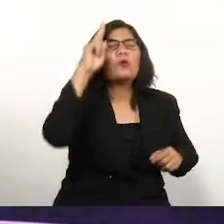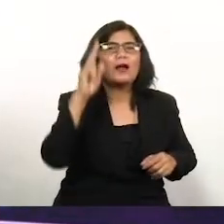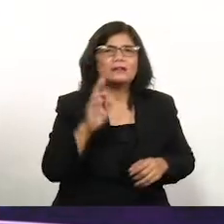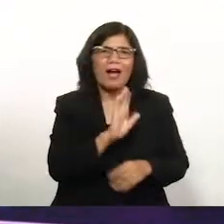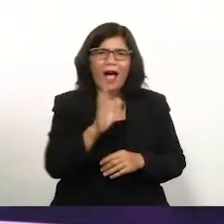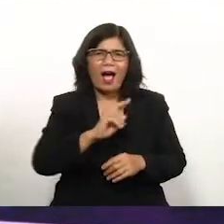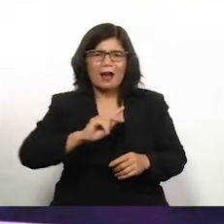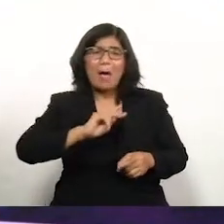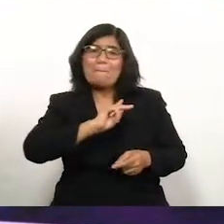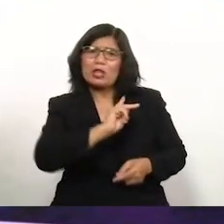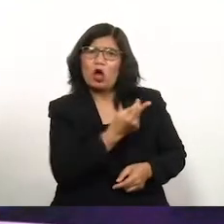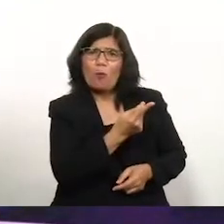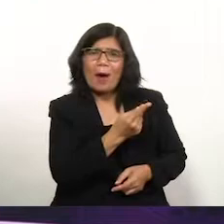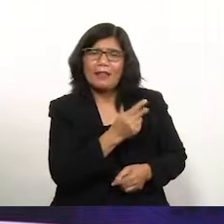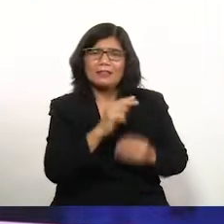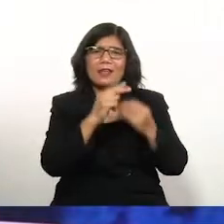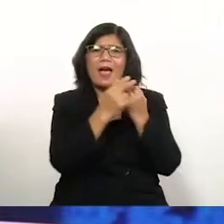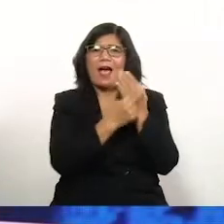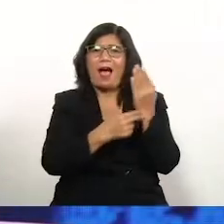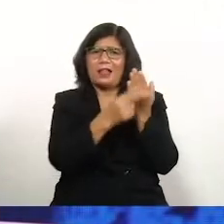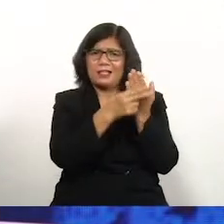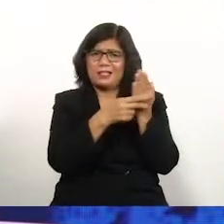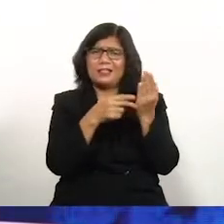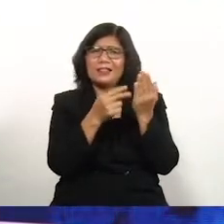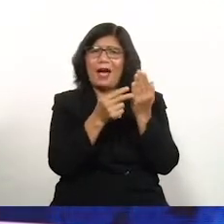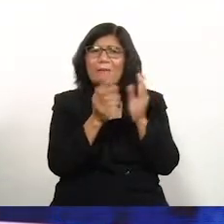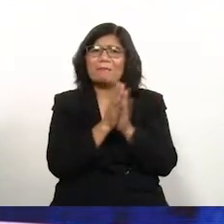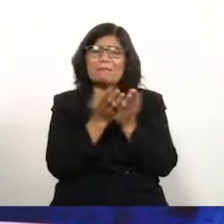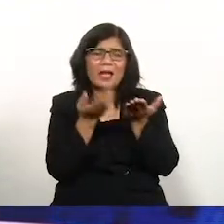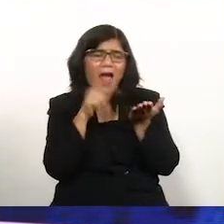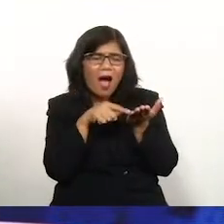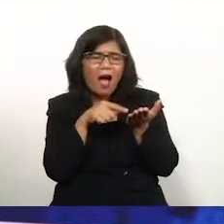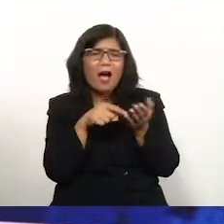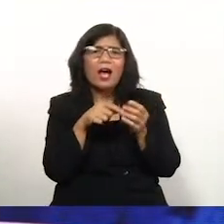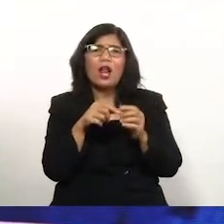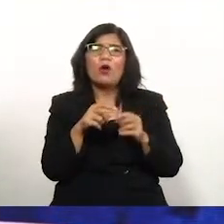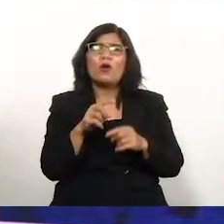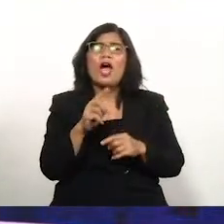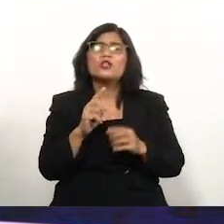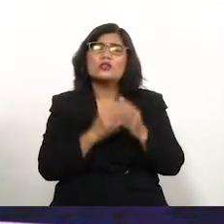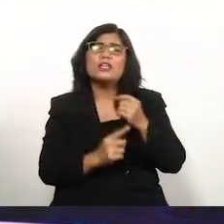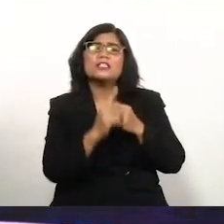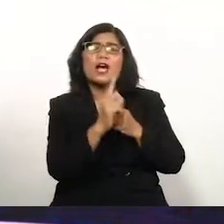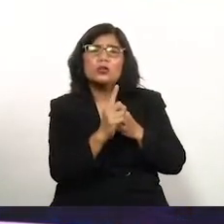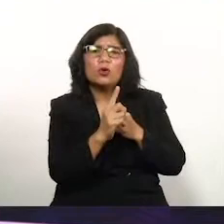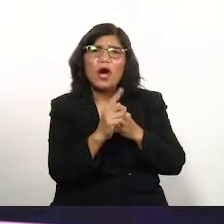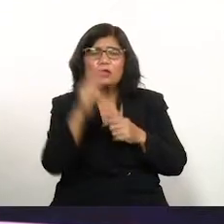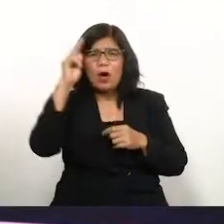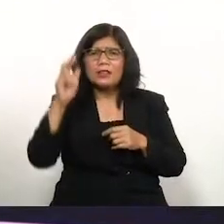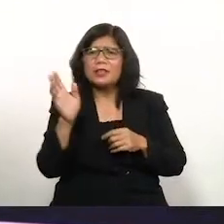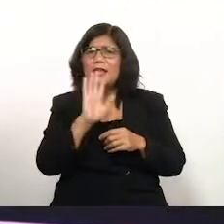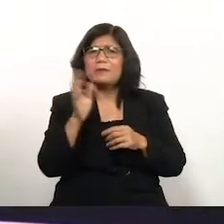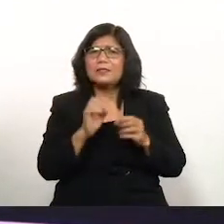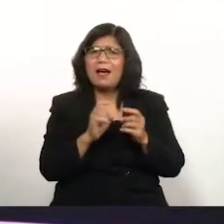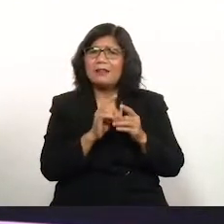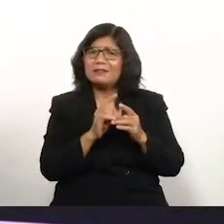bilang apa ini persatukan Tuhan tidak boleh diceraikan manusia makanya kita sudah bilang gelap dan terang tidak